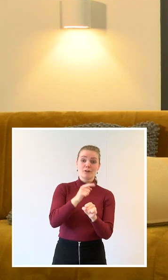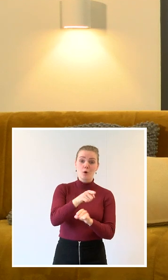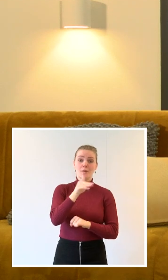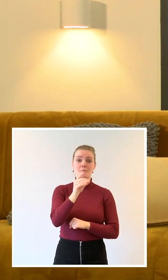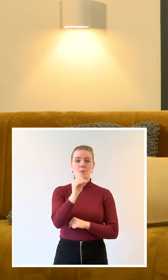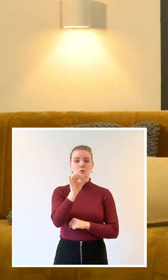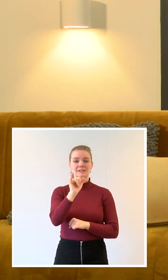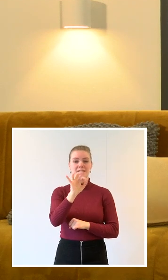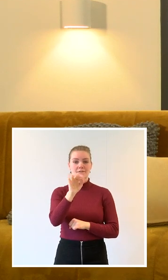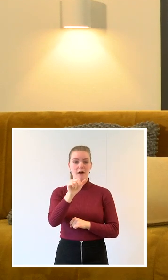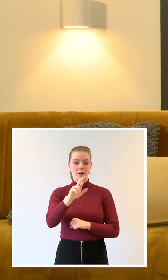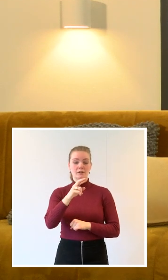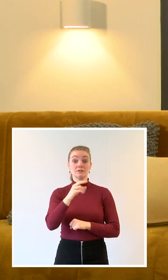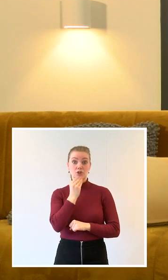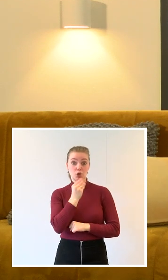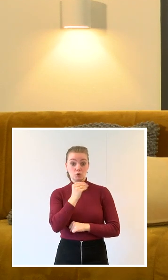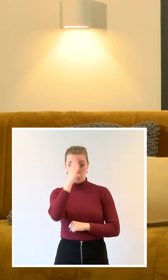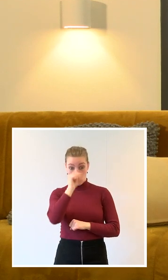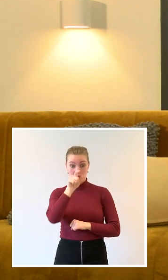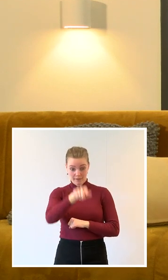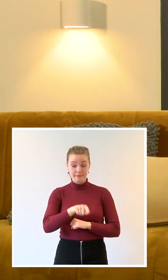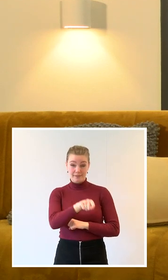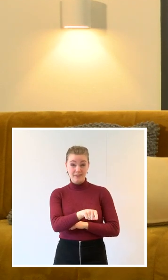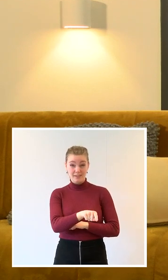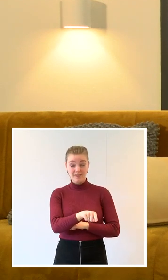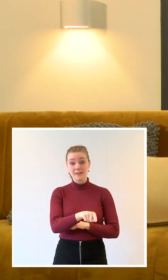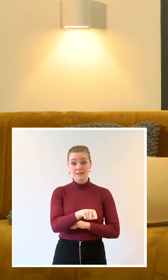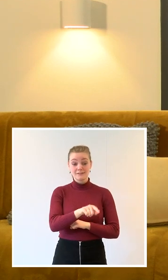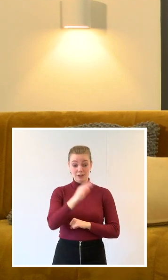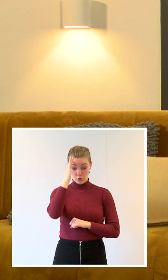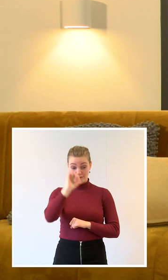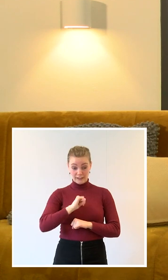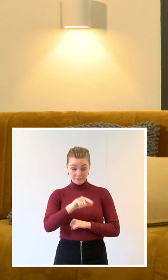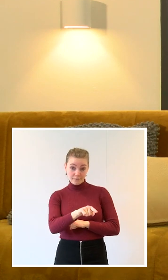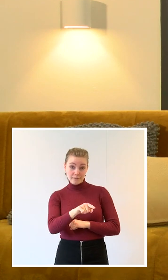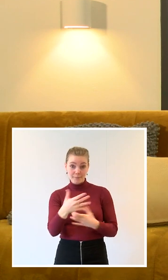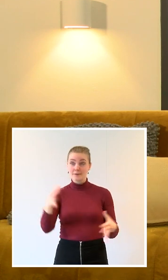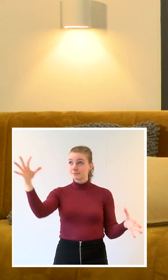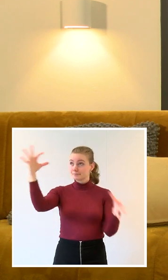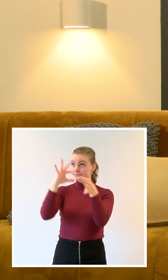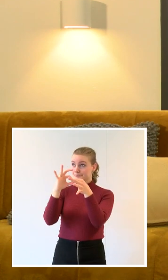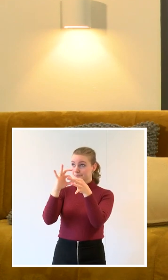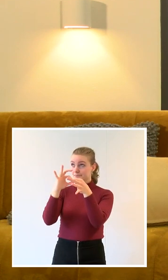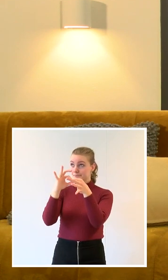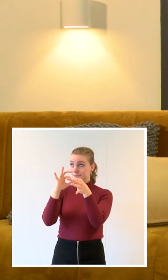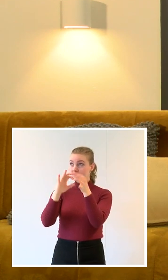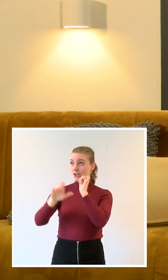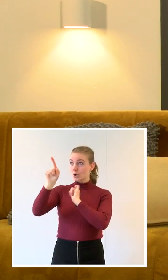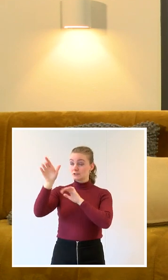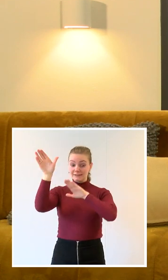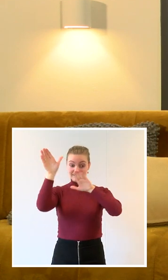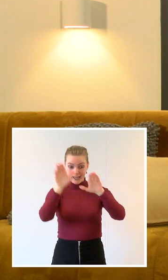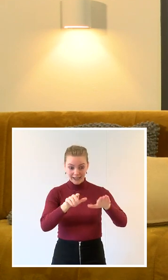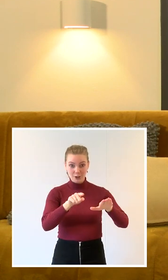man, heeft een verbinding met God. En God zegent Jozef en die zegen is niet alleen goed voor